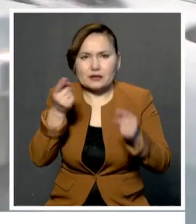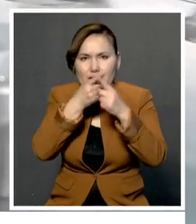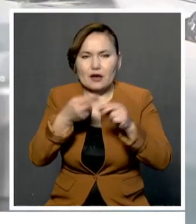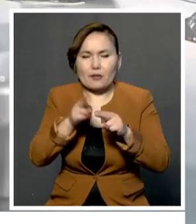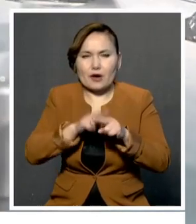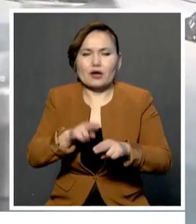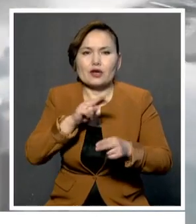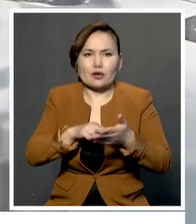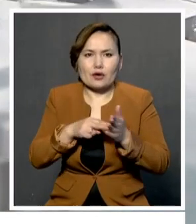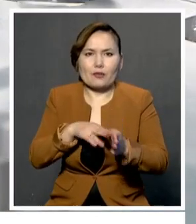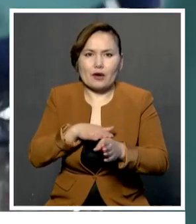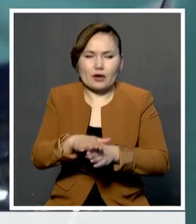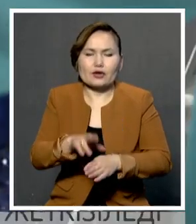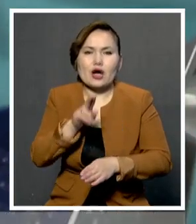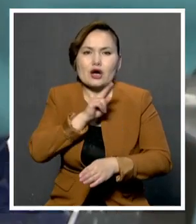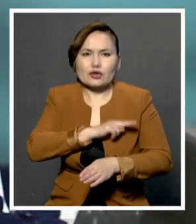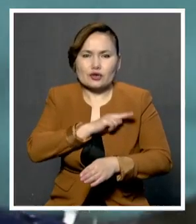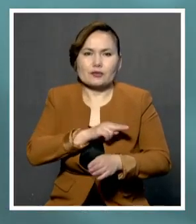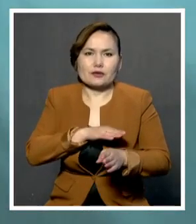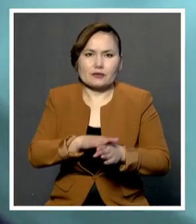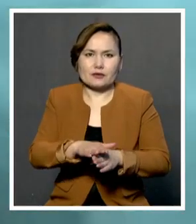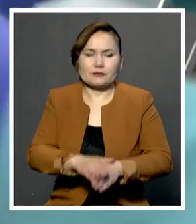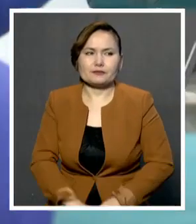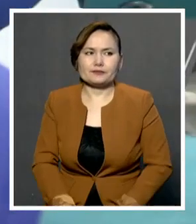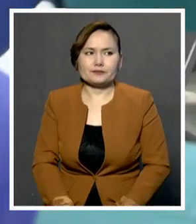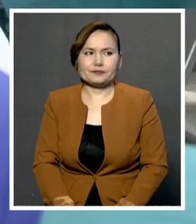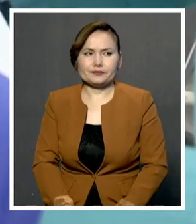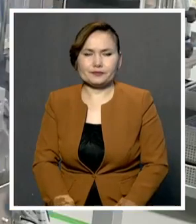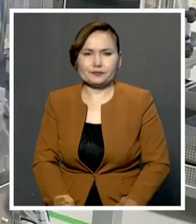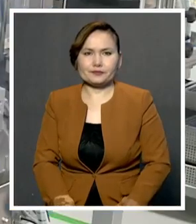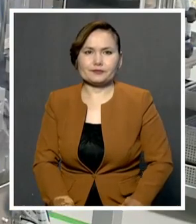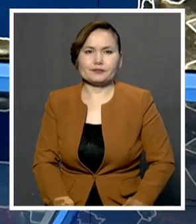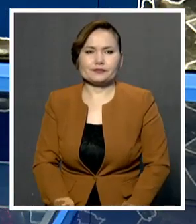істемек. Ол екпе салдырғандардың тізімін жасауға мүмкіндік береді.